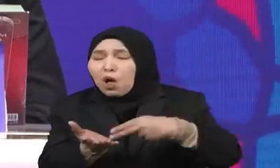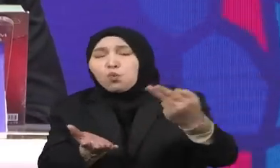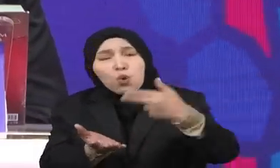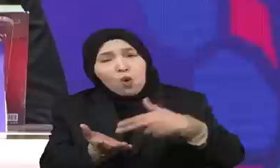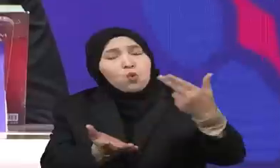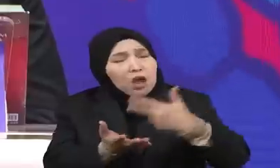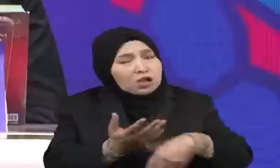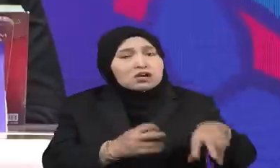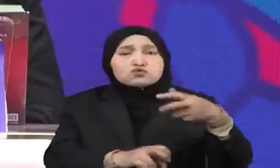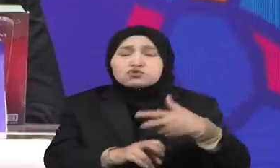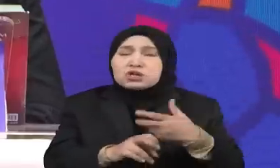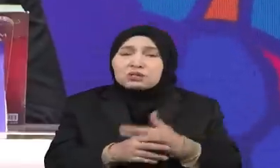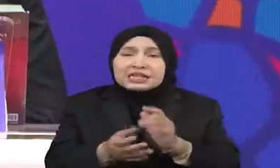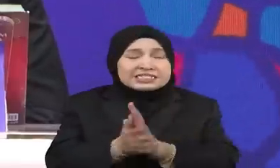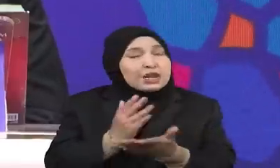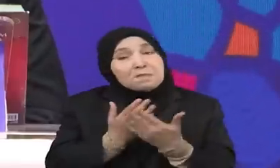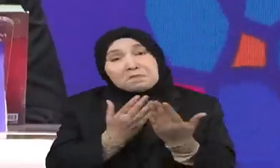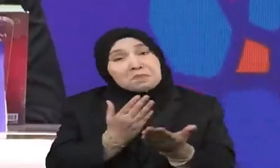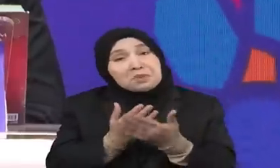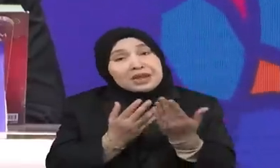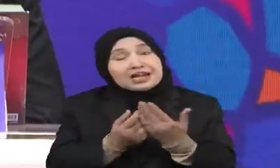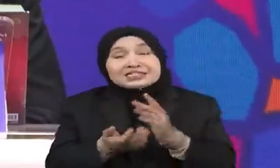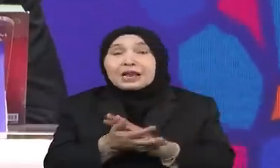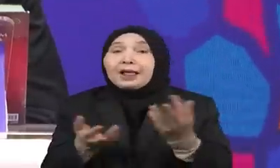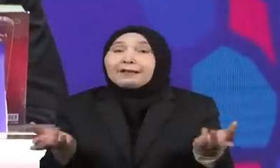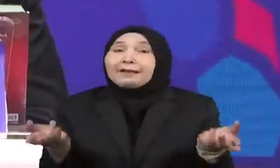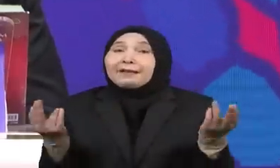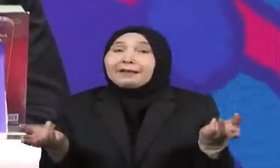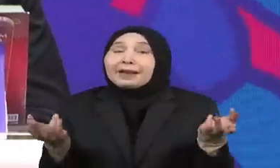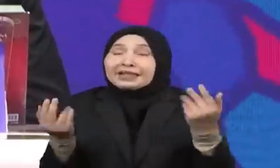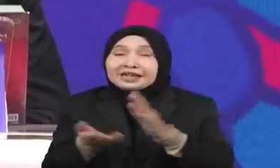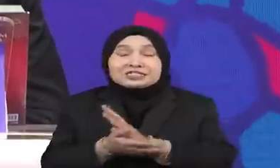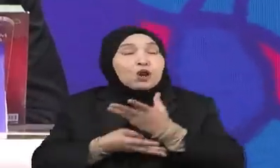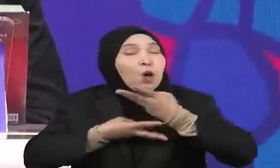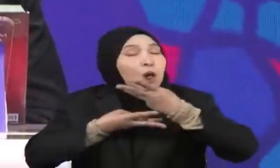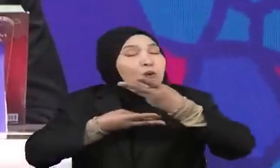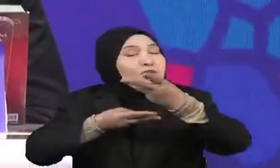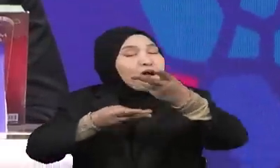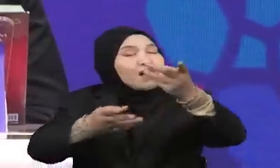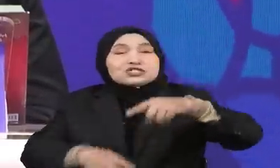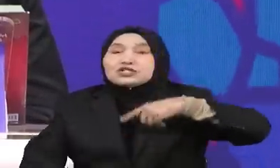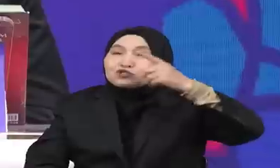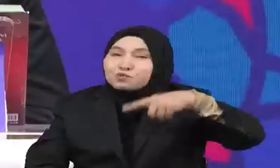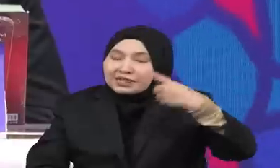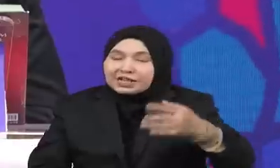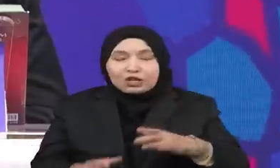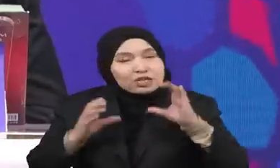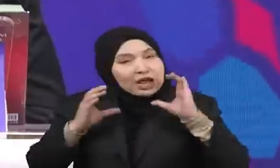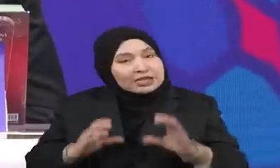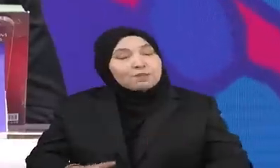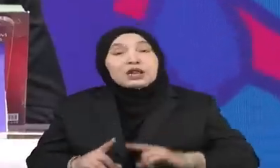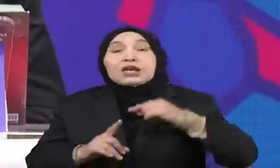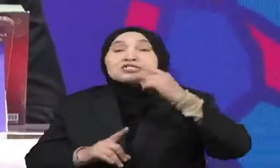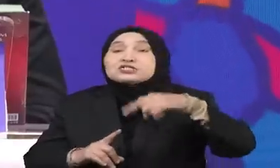diulang-ulang yang susah tuh dia akan menjadi mudah nanti akan menjadi ringan bahkan menjadi fasih sebutan kita jadi kita lebih yakin beliau